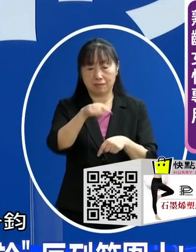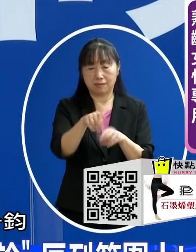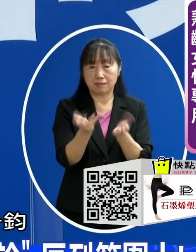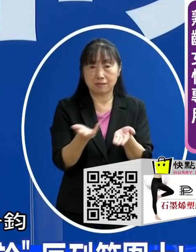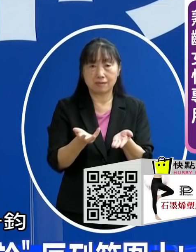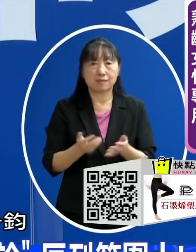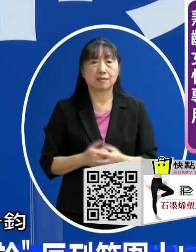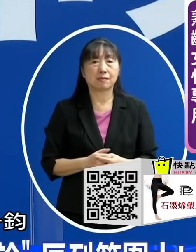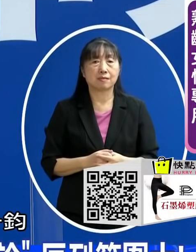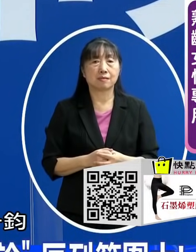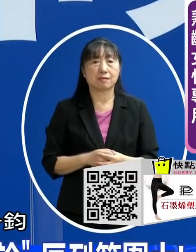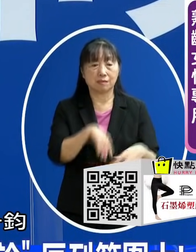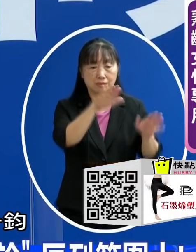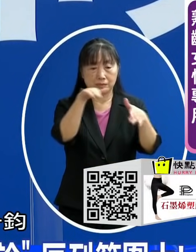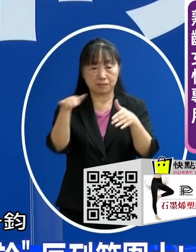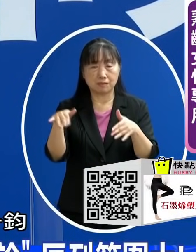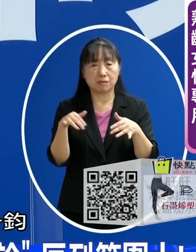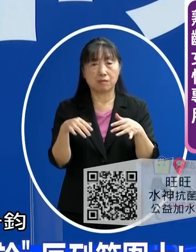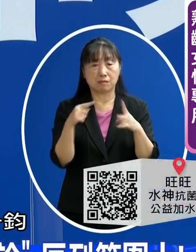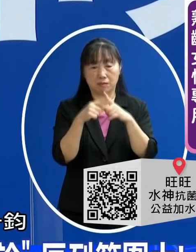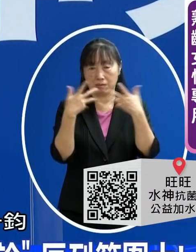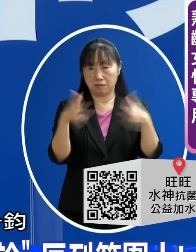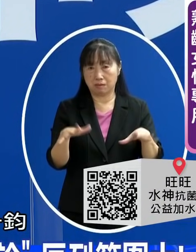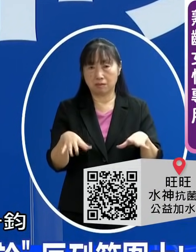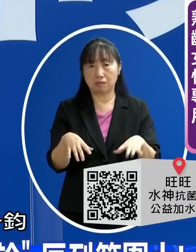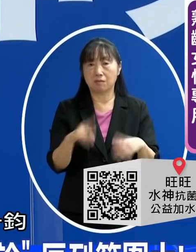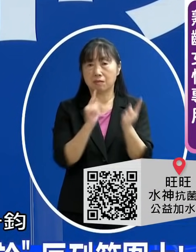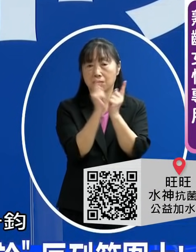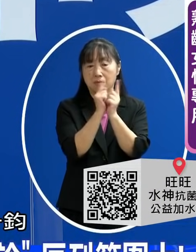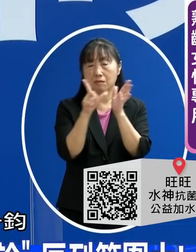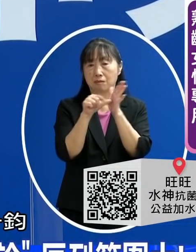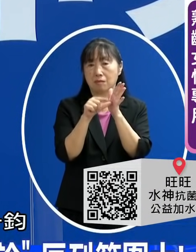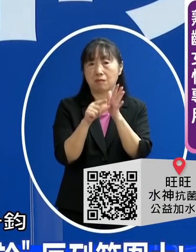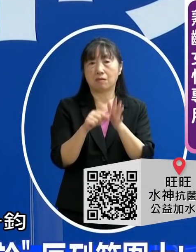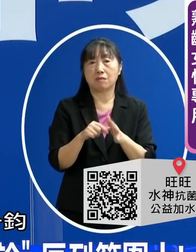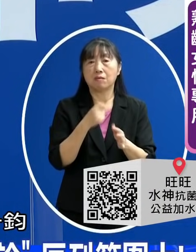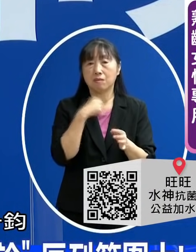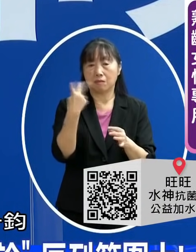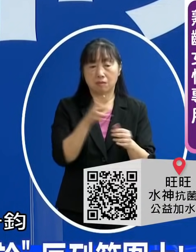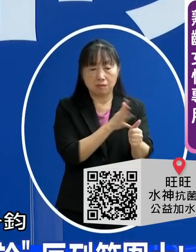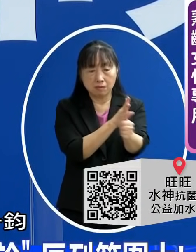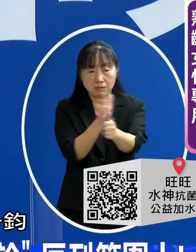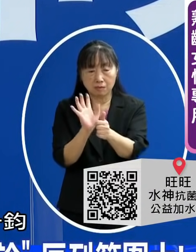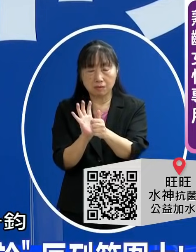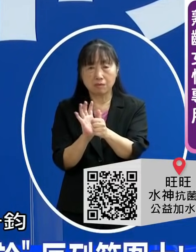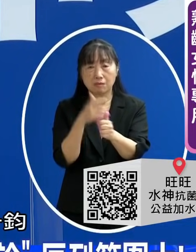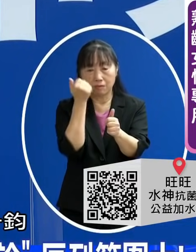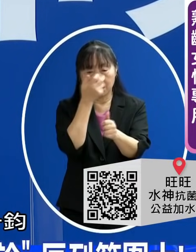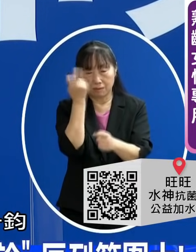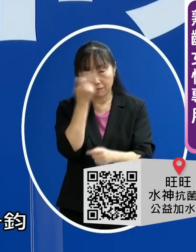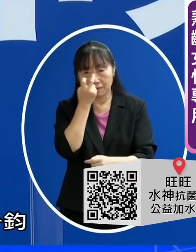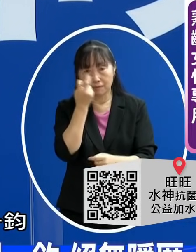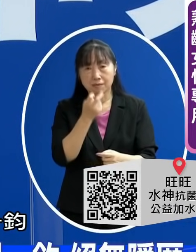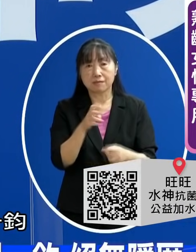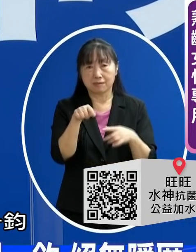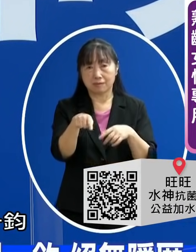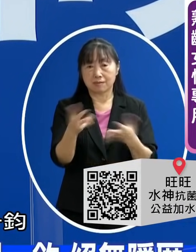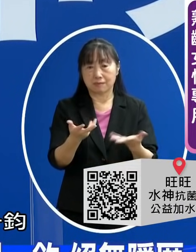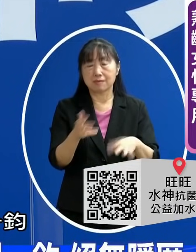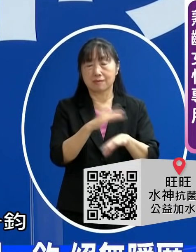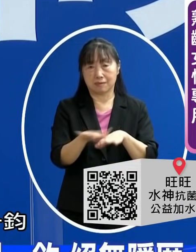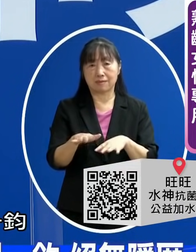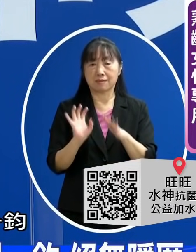就是说框列的范围蛮大，那接触的时间那个 也需要追踪比较久，那这个案子还会再继续